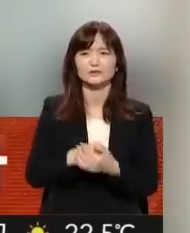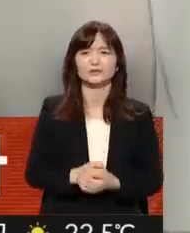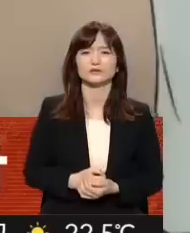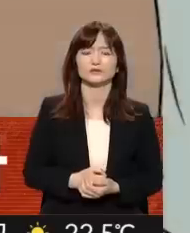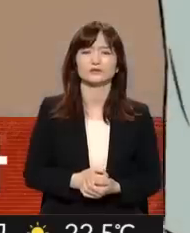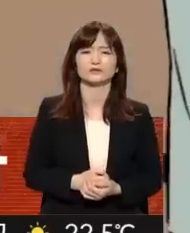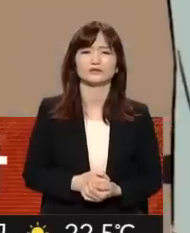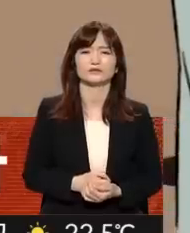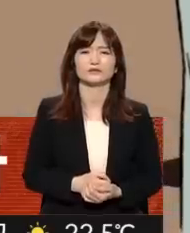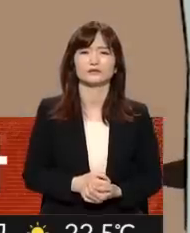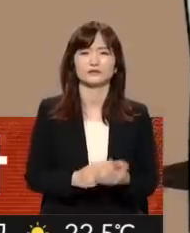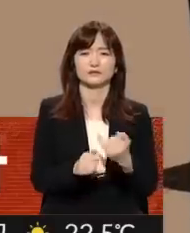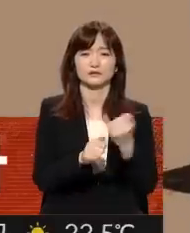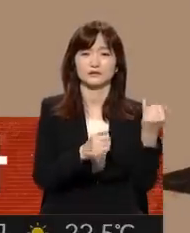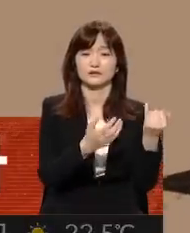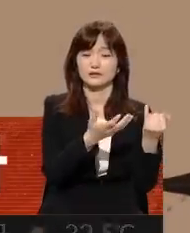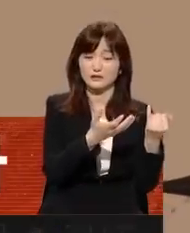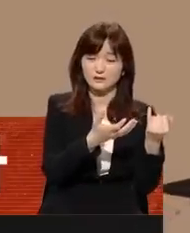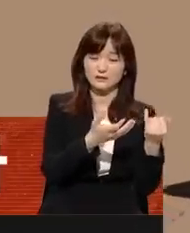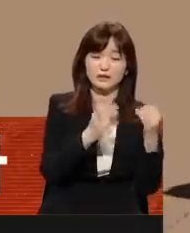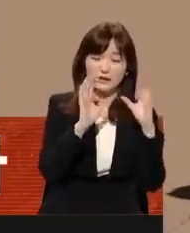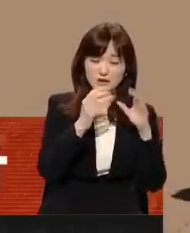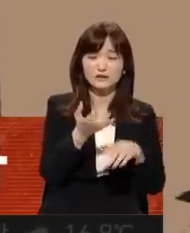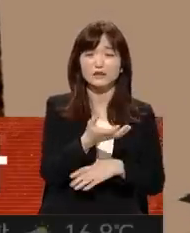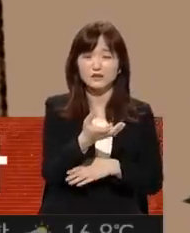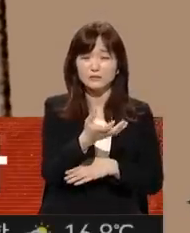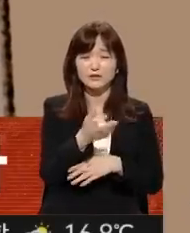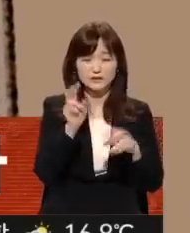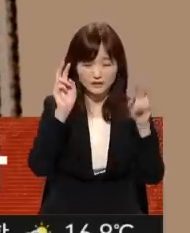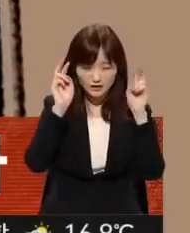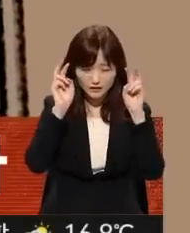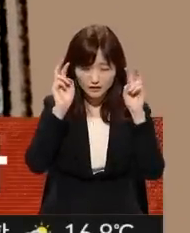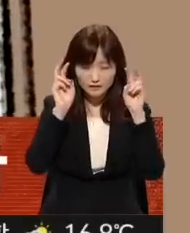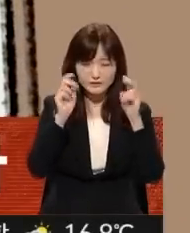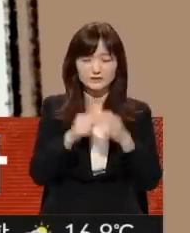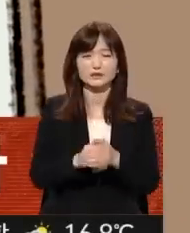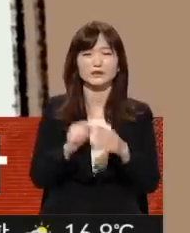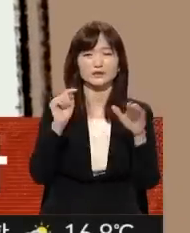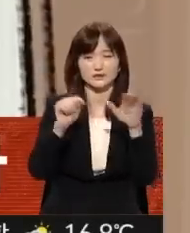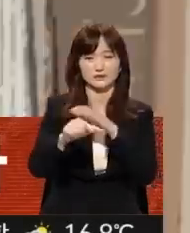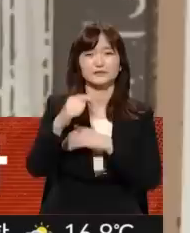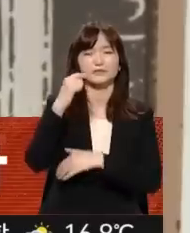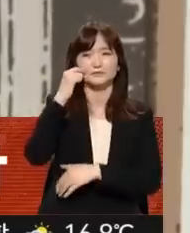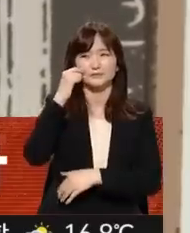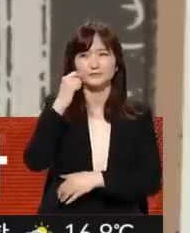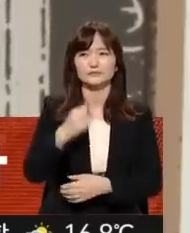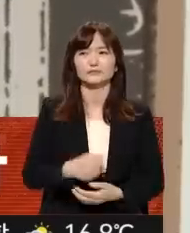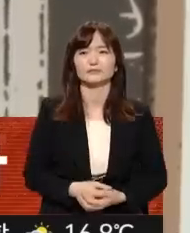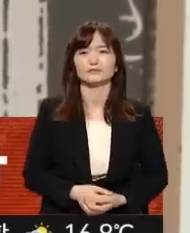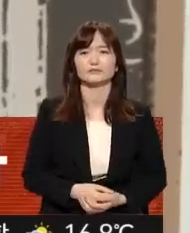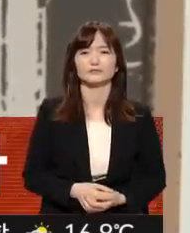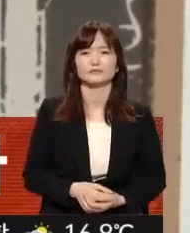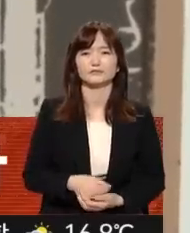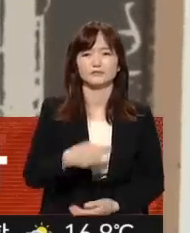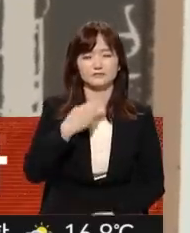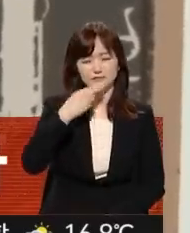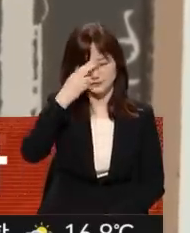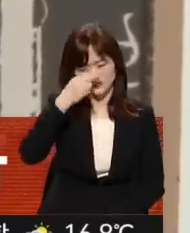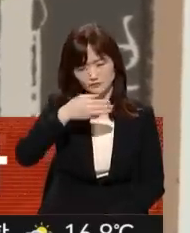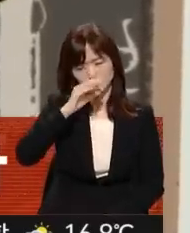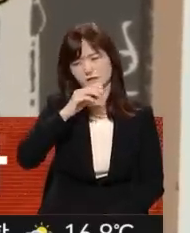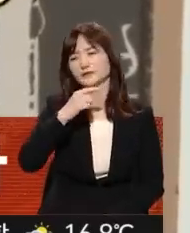이런 핑계입니다. 아내가 아파서 아이가 아파서. 이렇게 회사를 출근하지도 못하는 상황이 되니까 술 먹는 것도